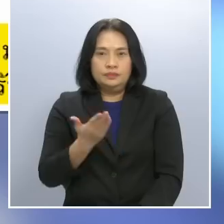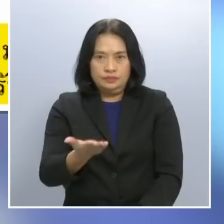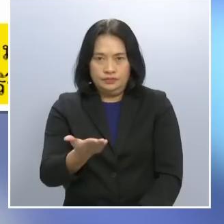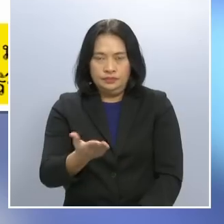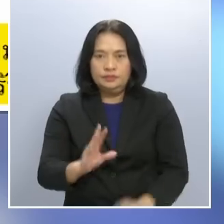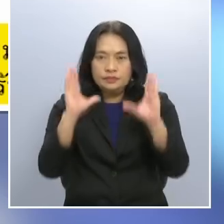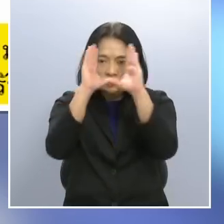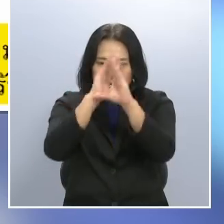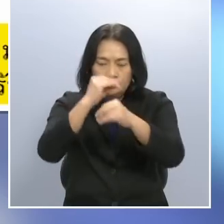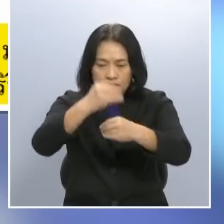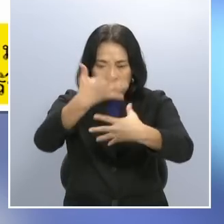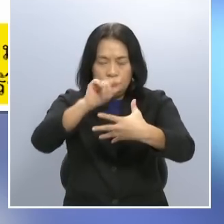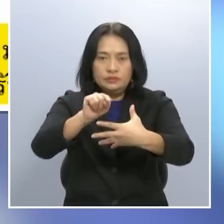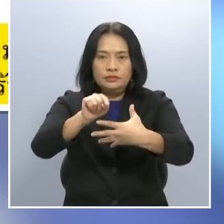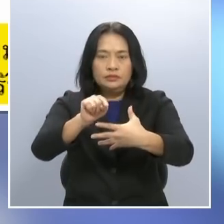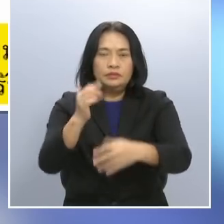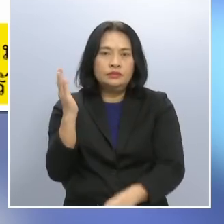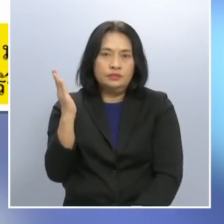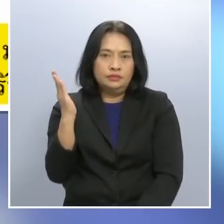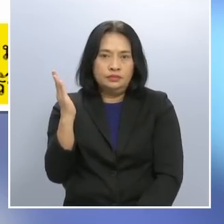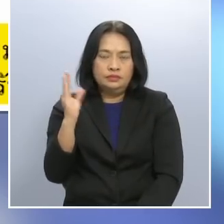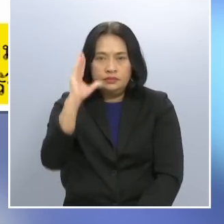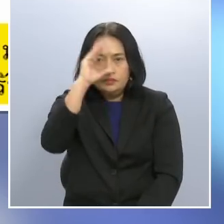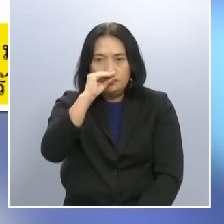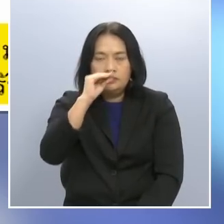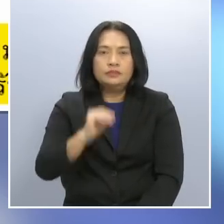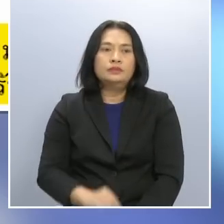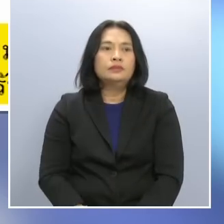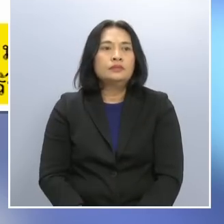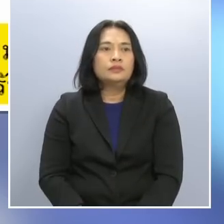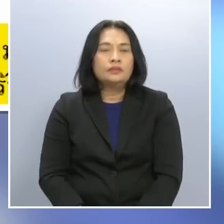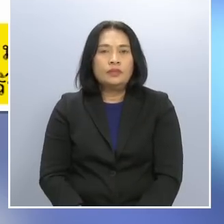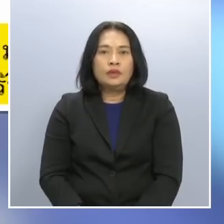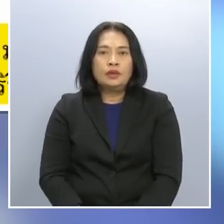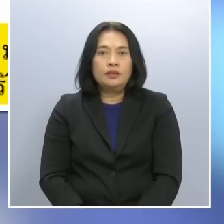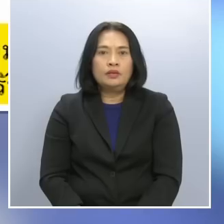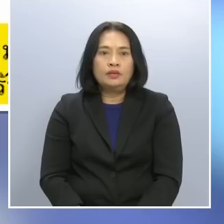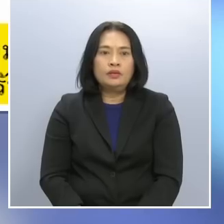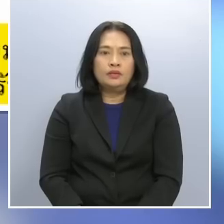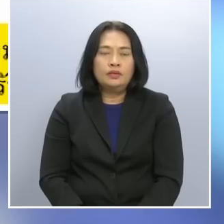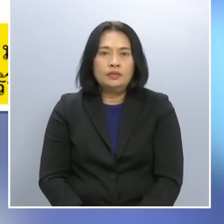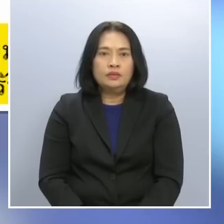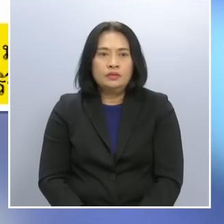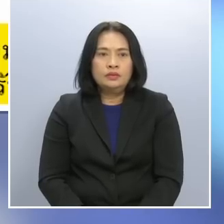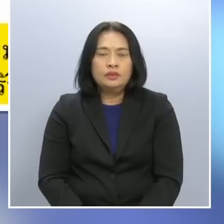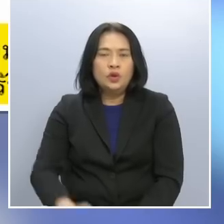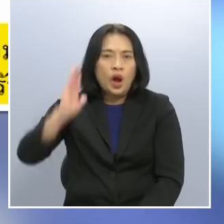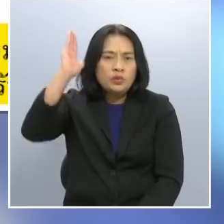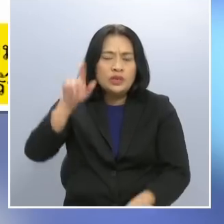นนี้นะคะ เดือดครับเมื่อคืนนี้เดือดจริงๆนะฮะเพราะมีการบอกเลยบอกว่าแหมก็ในเมื่อไปเรามันลูกผู้ชายนะเรา